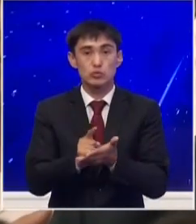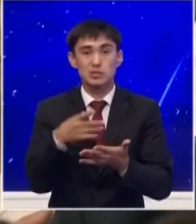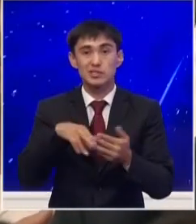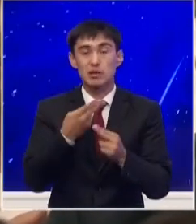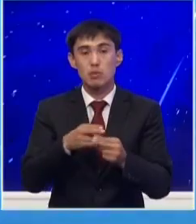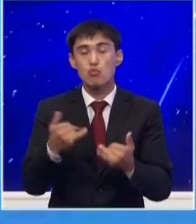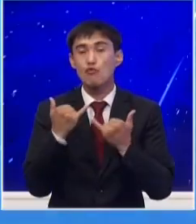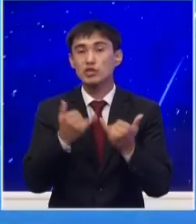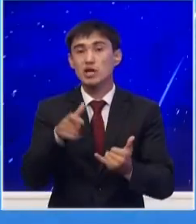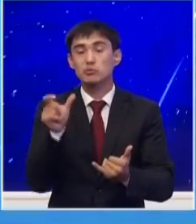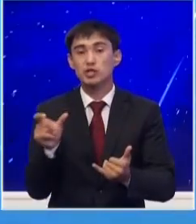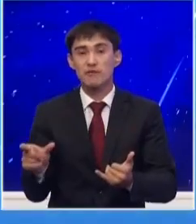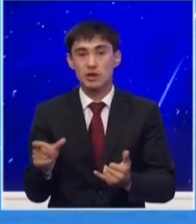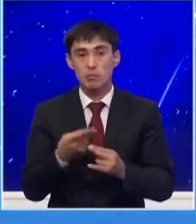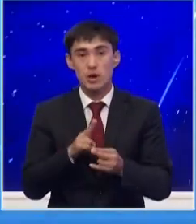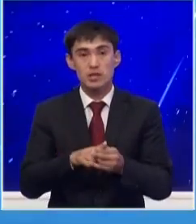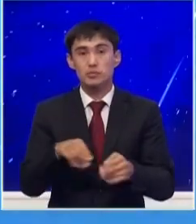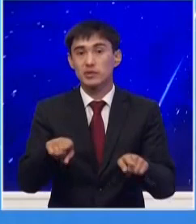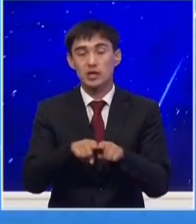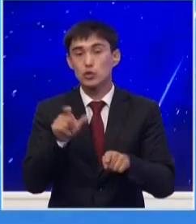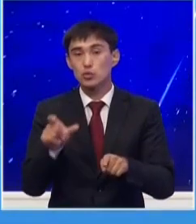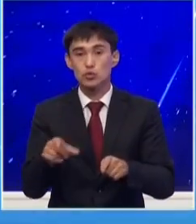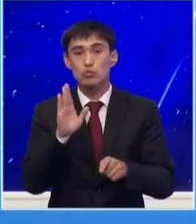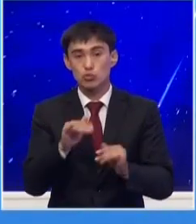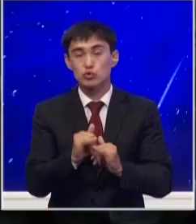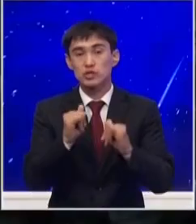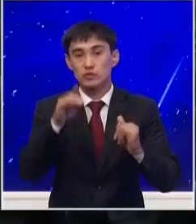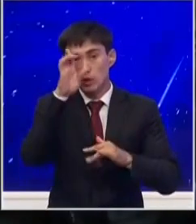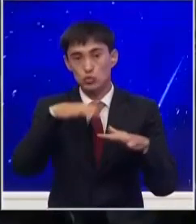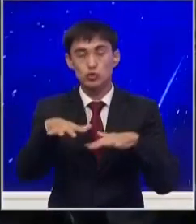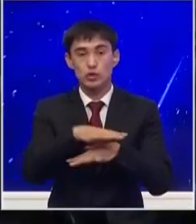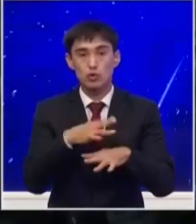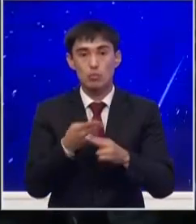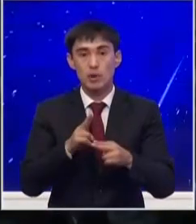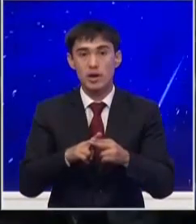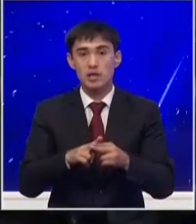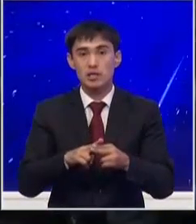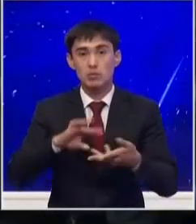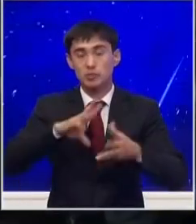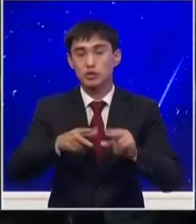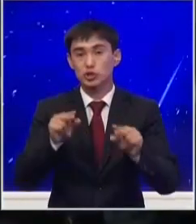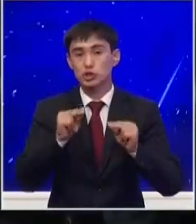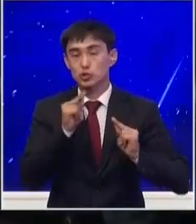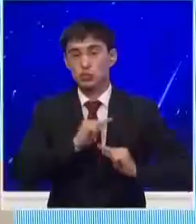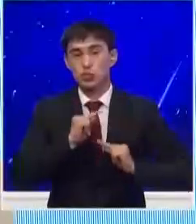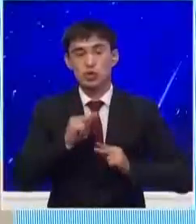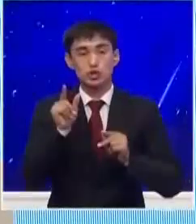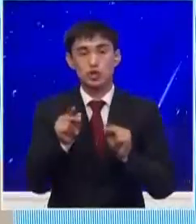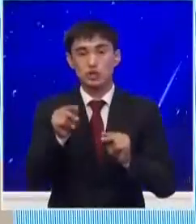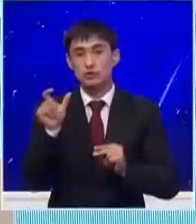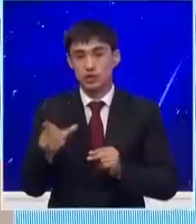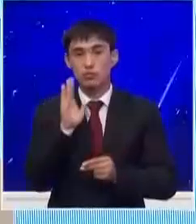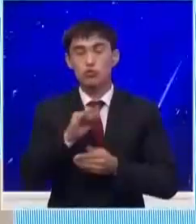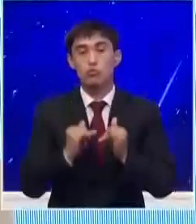самым уважаемым человеком. Ведь именно такие люди будут развивать нашу страну, а потому концепция честного труда, честного человека